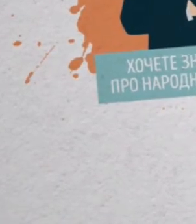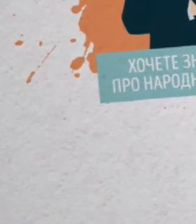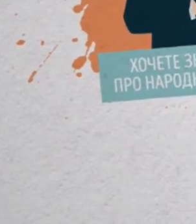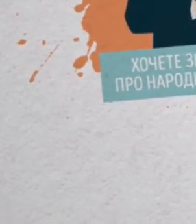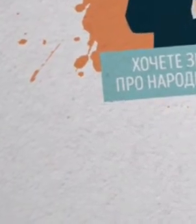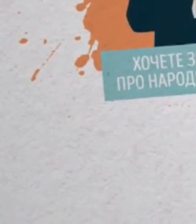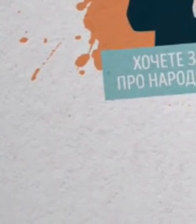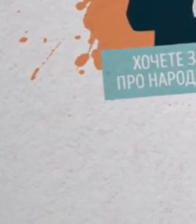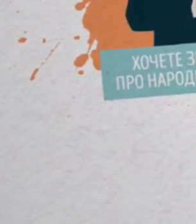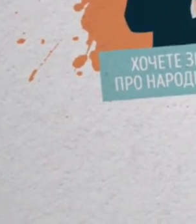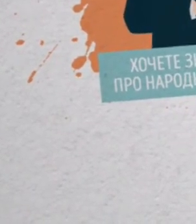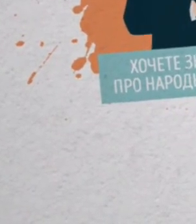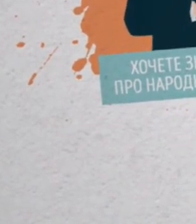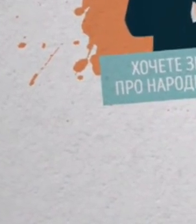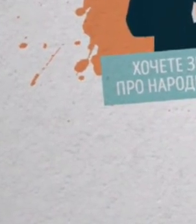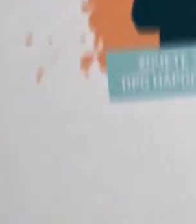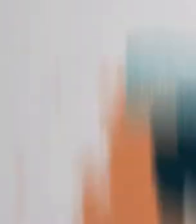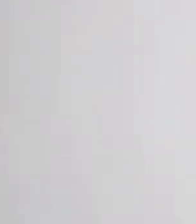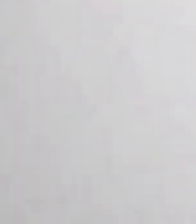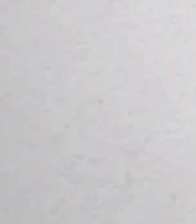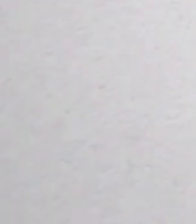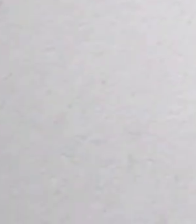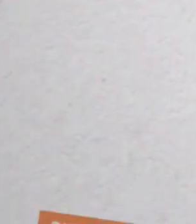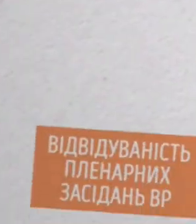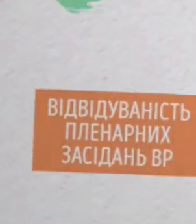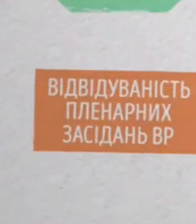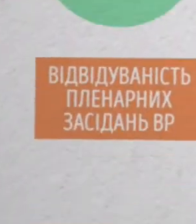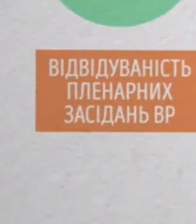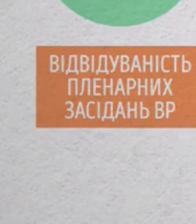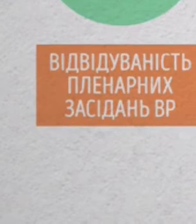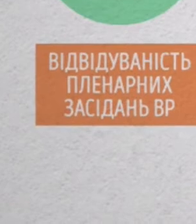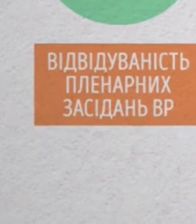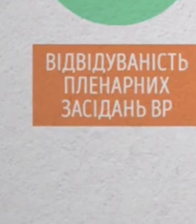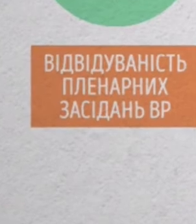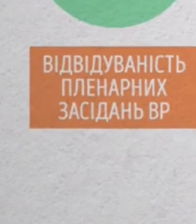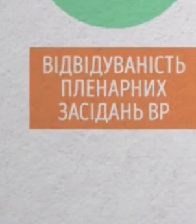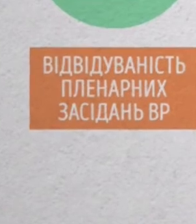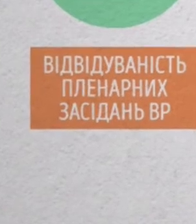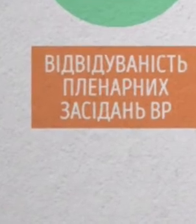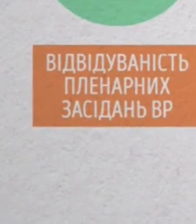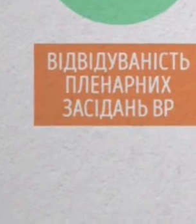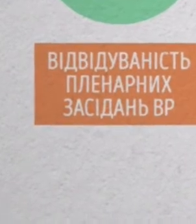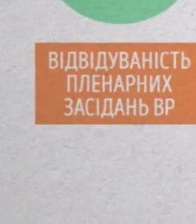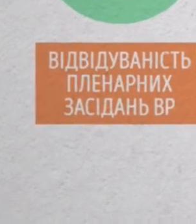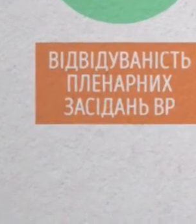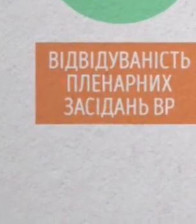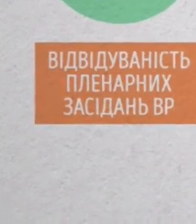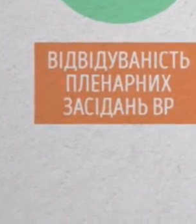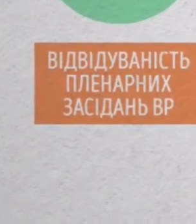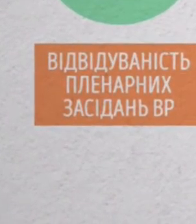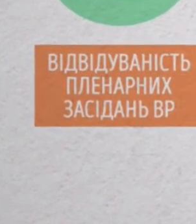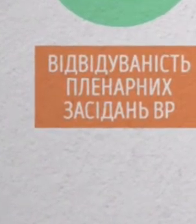України ви можете знайти таку інформацію. Відвідуваність пленарних засідань Верховної Ради. Голосування